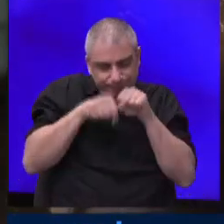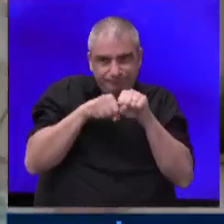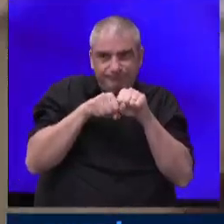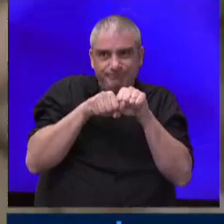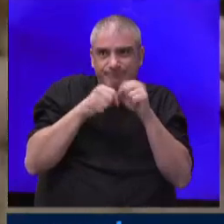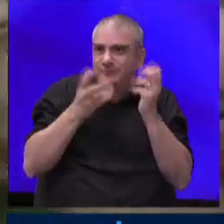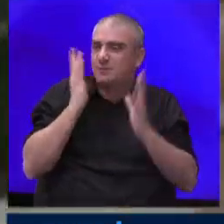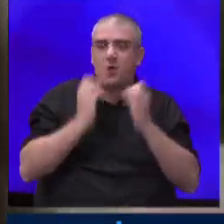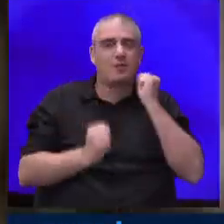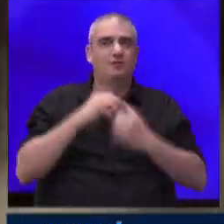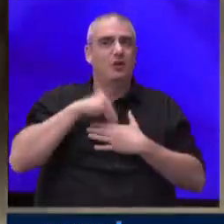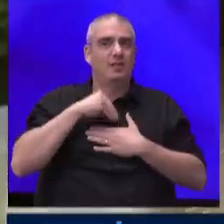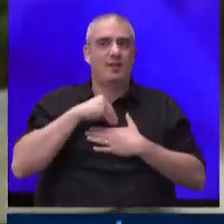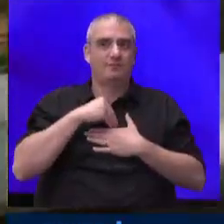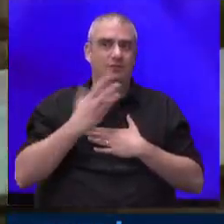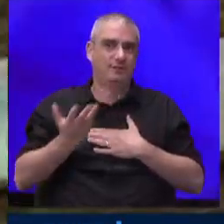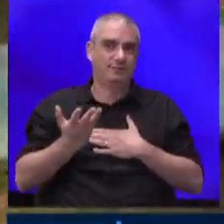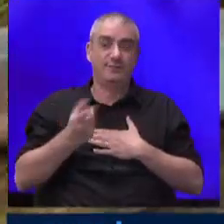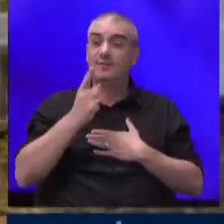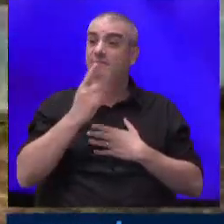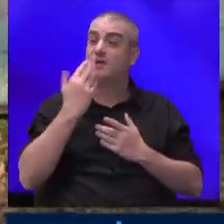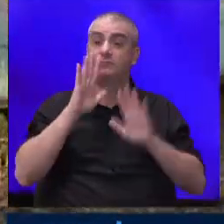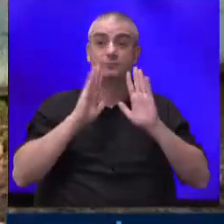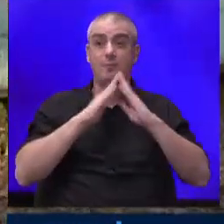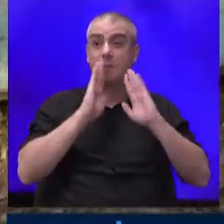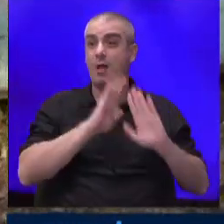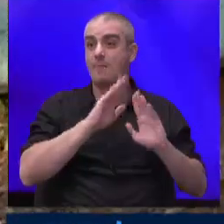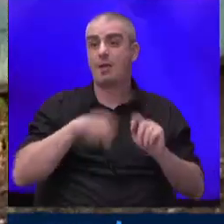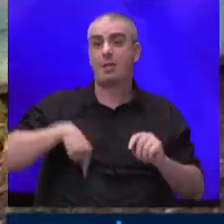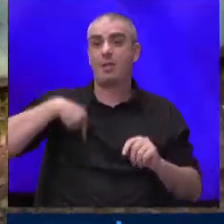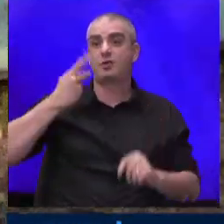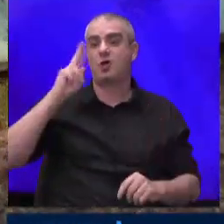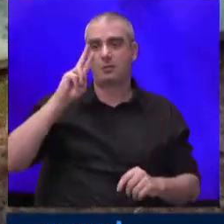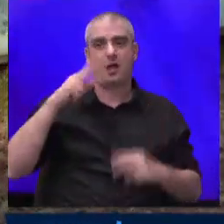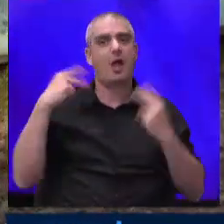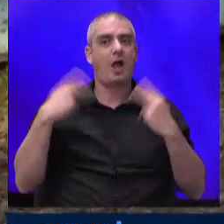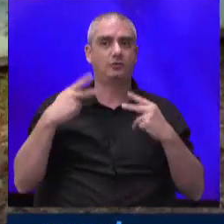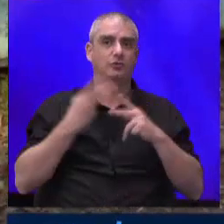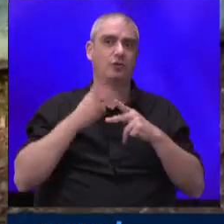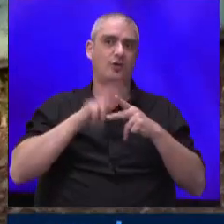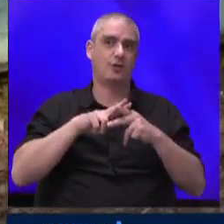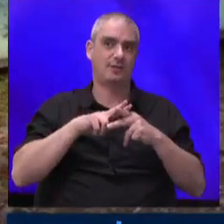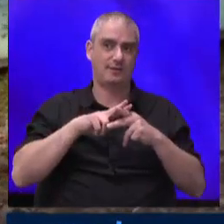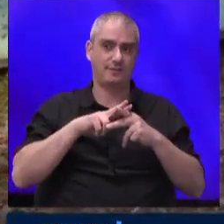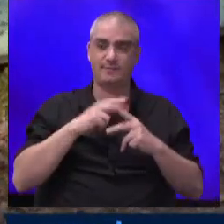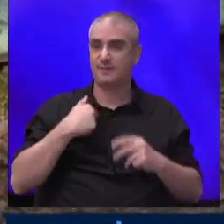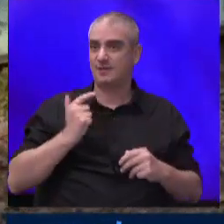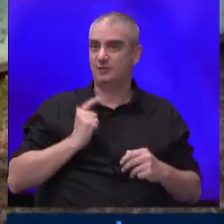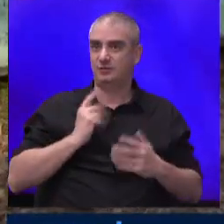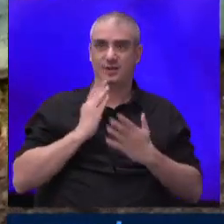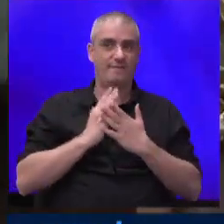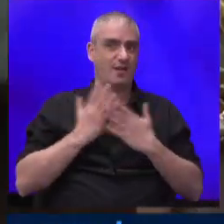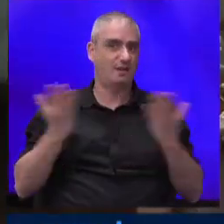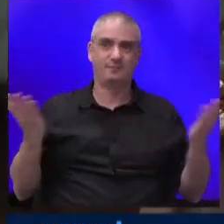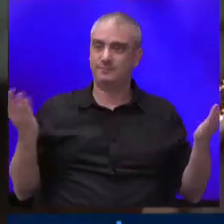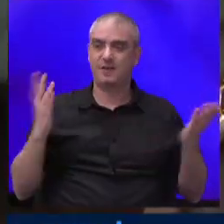נפשית. וככל שהשהות בבית מתארכת, החששות מתעצמים. אני אישית איבדתי כמה